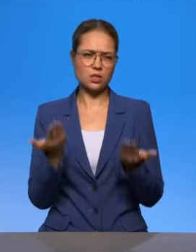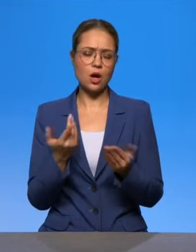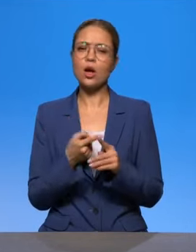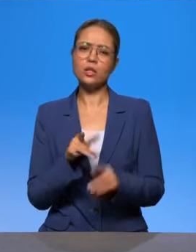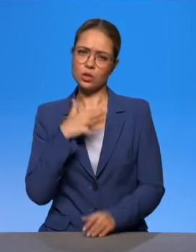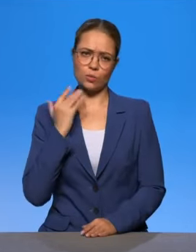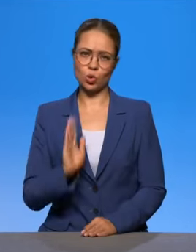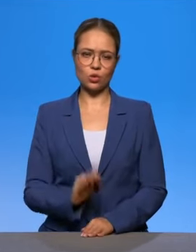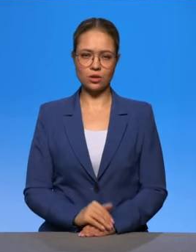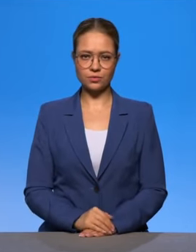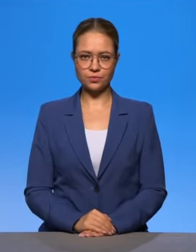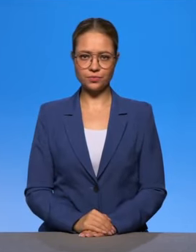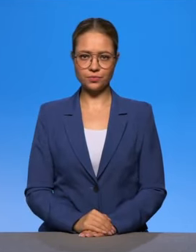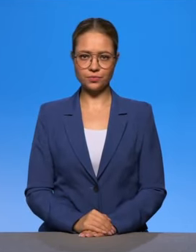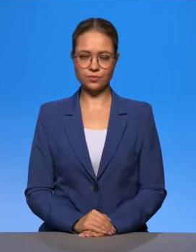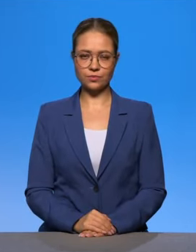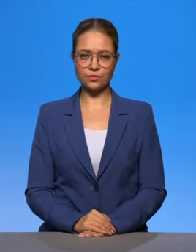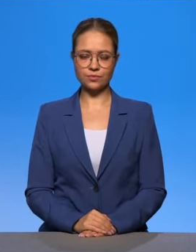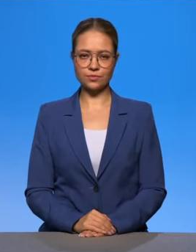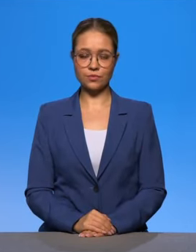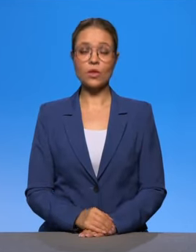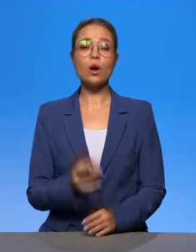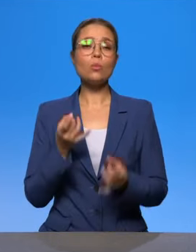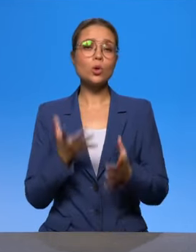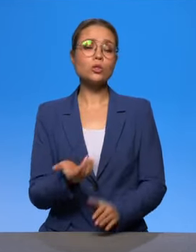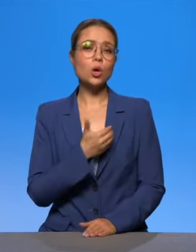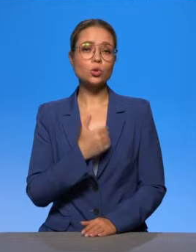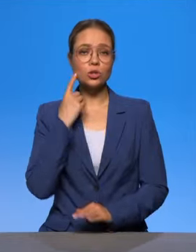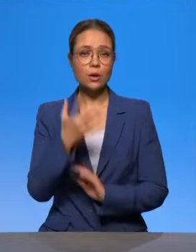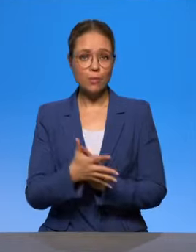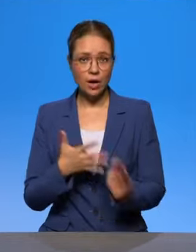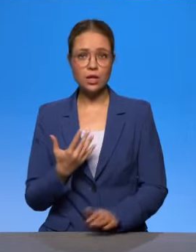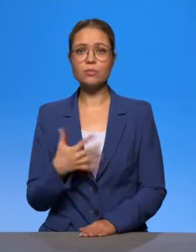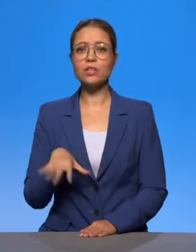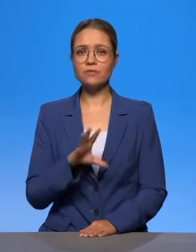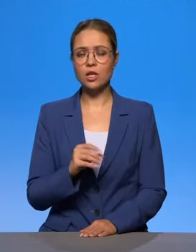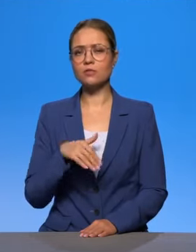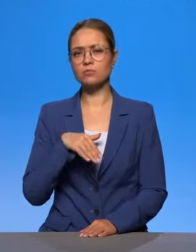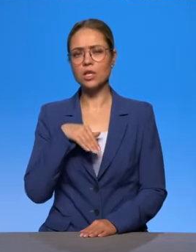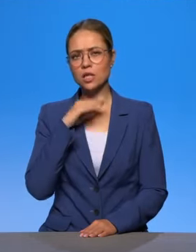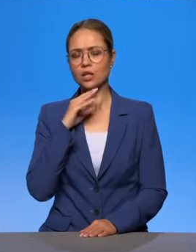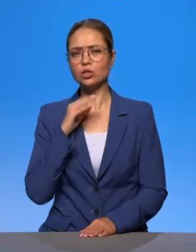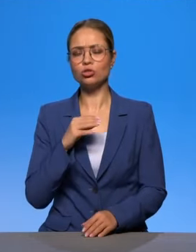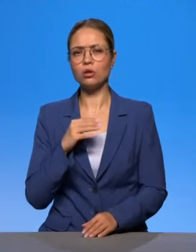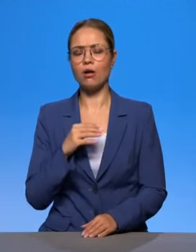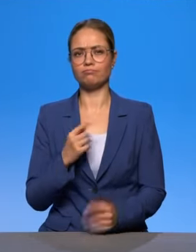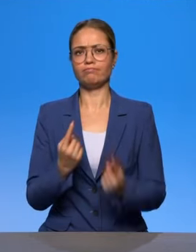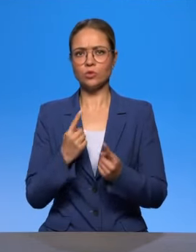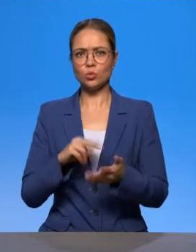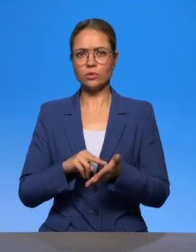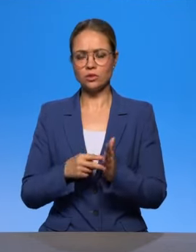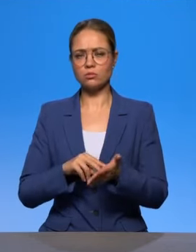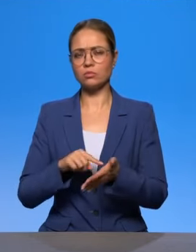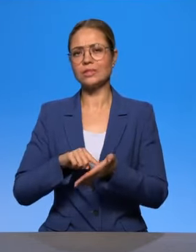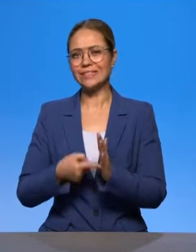небольшой дефицит. Хочется просто понять, при тех достаточно амбициозных целях национальных развития, которые поставлены